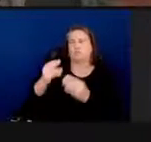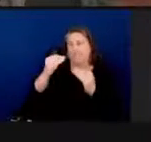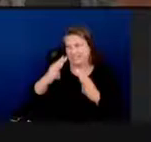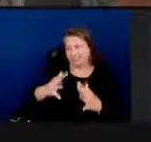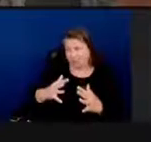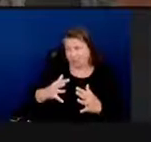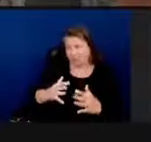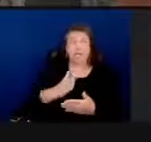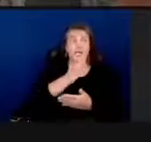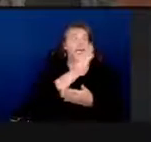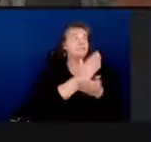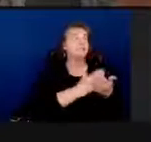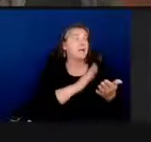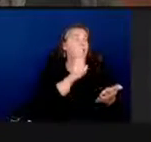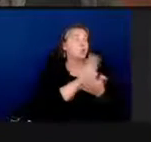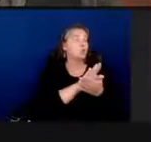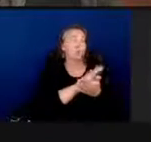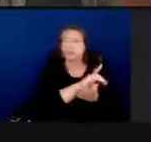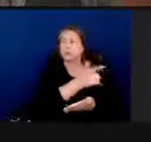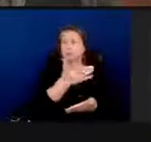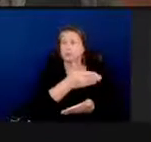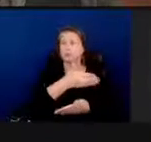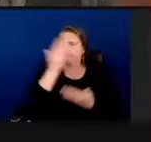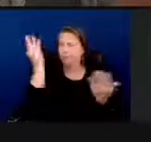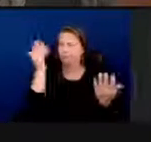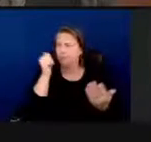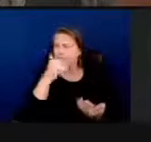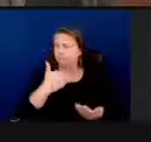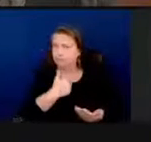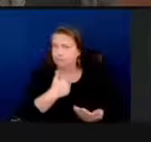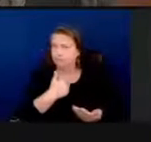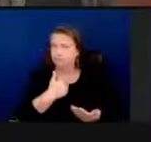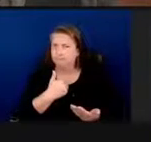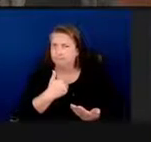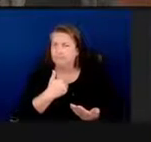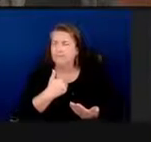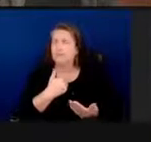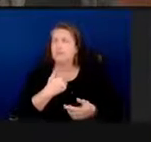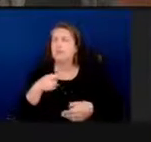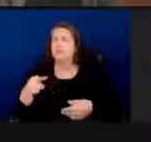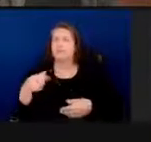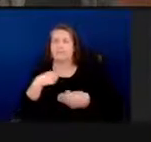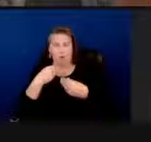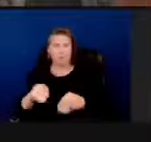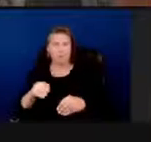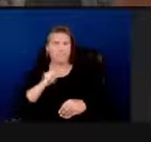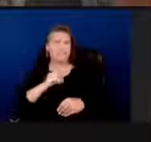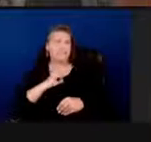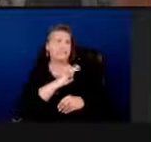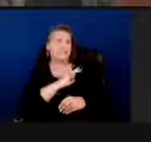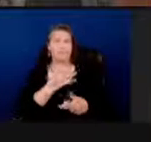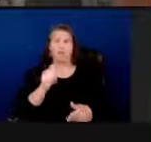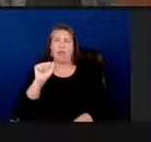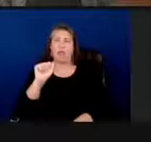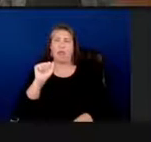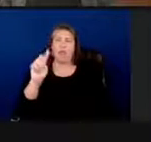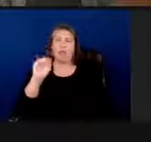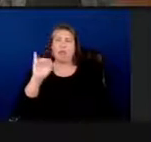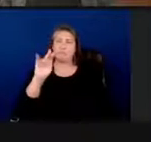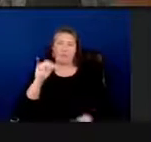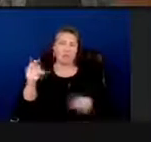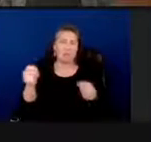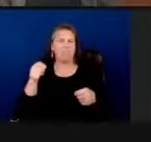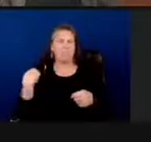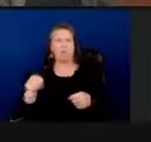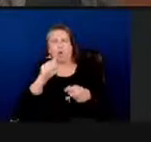هناك أستاذ للموارد، في مدارس أخرى لا يوجد أي شخص خارج الموظفين أو الإداريين